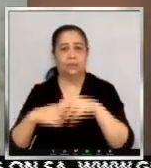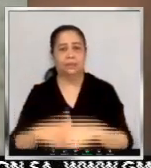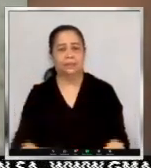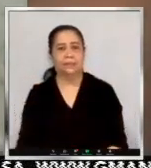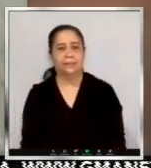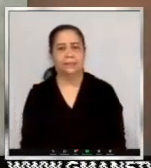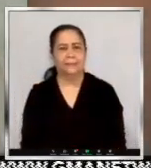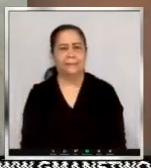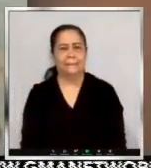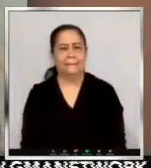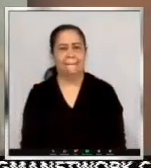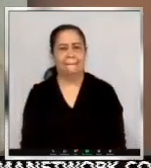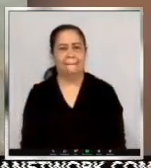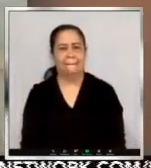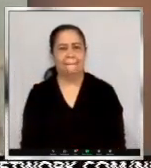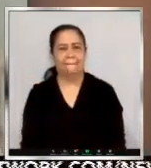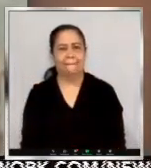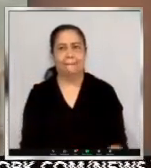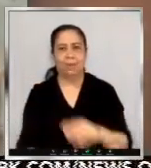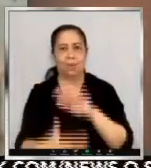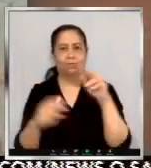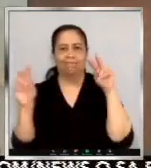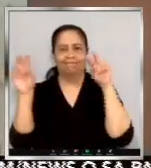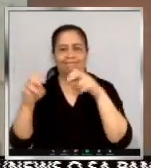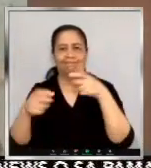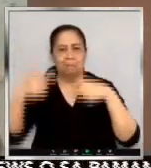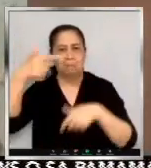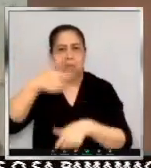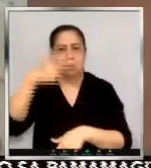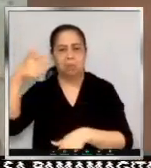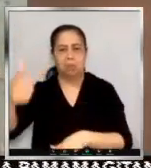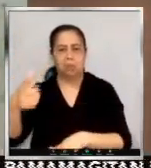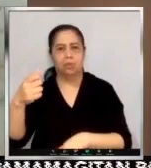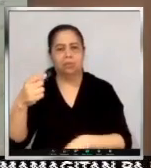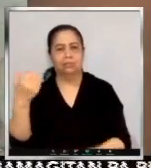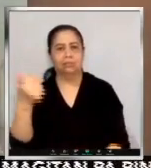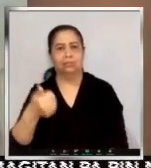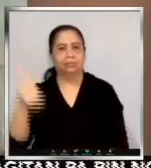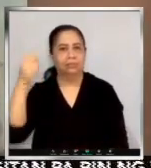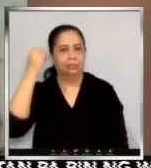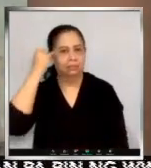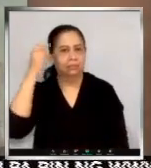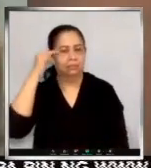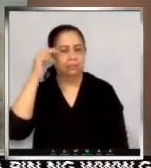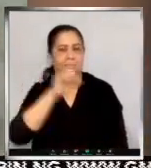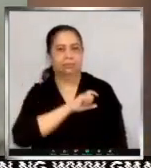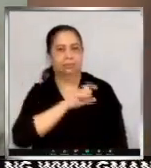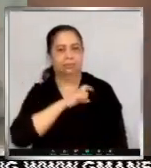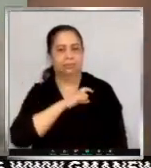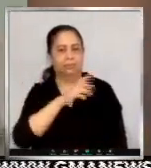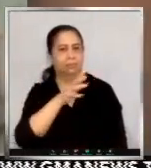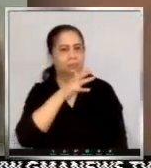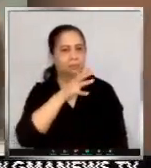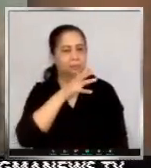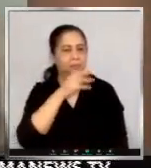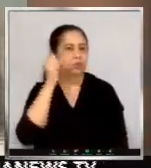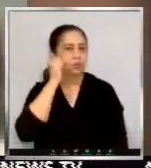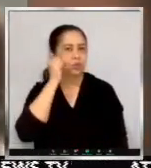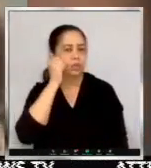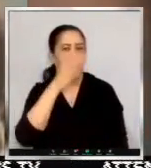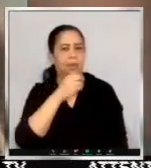na nakakita ng barilin ng pulis na si Staff Sergeant Jonel Nuesca, ang mag-inang sina Sonia at Frank Anthony